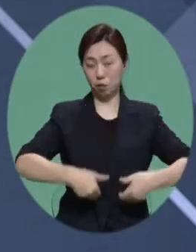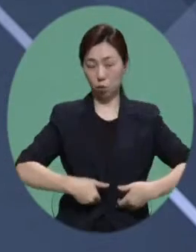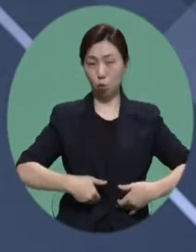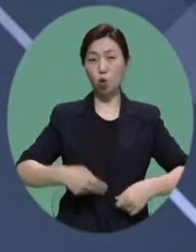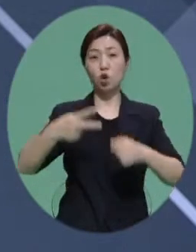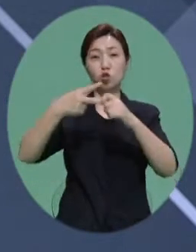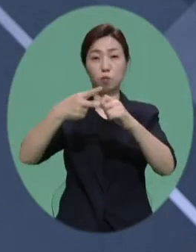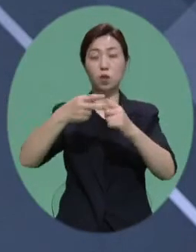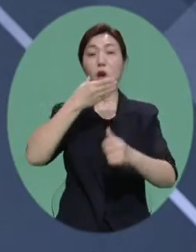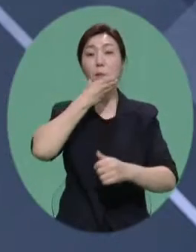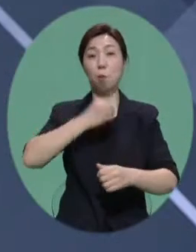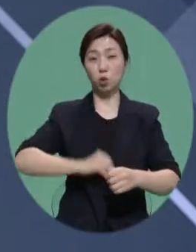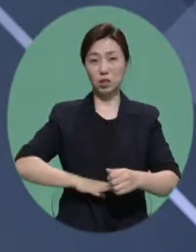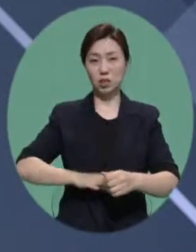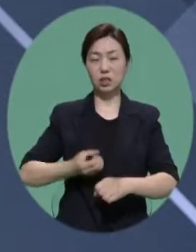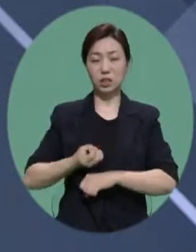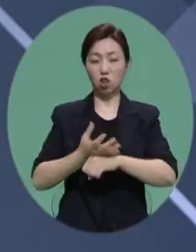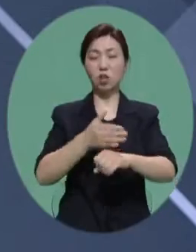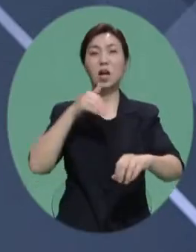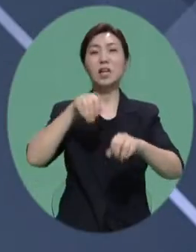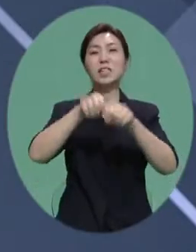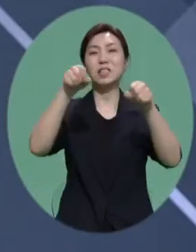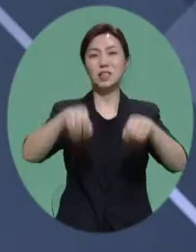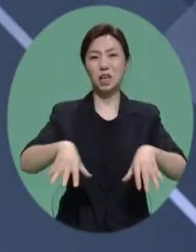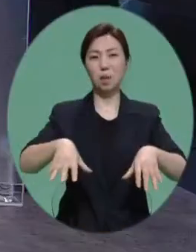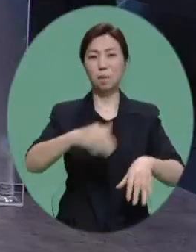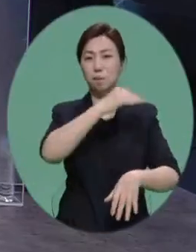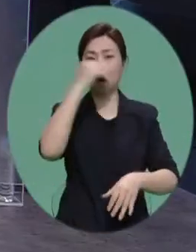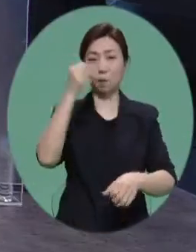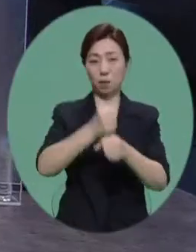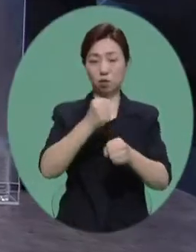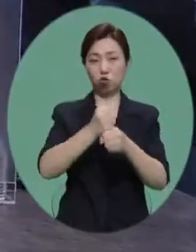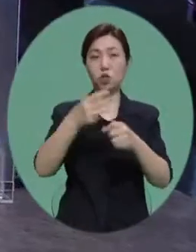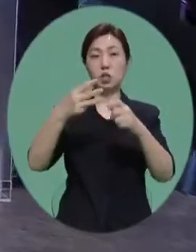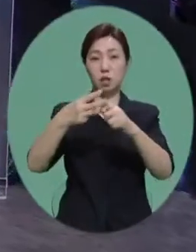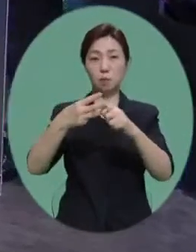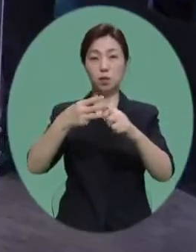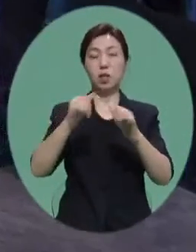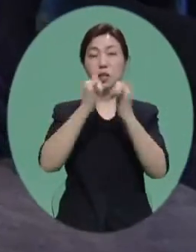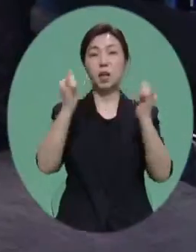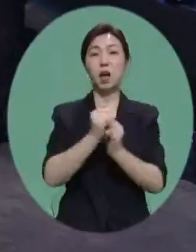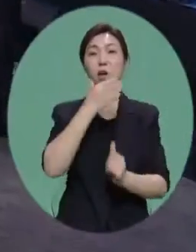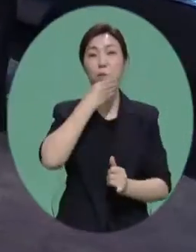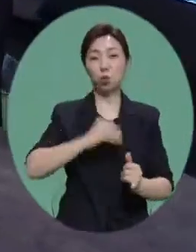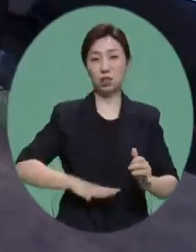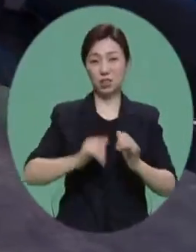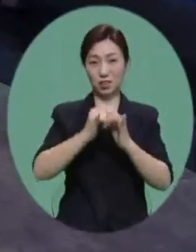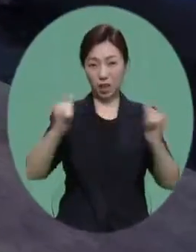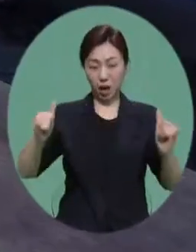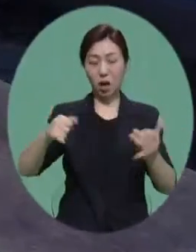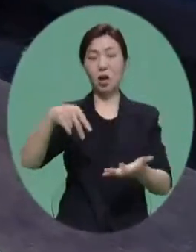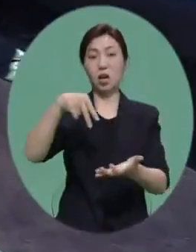좀 잘못되었습니다 그것을 바로 잡고 4 그 다음에 사회복지사 분들 예